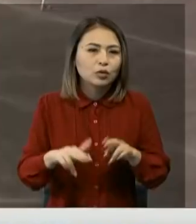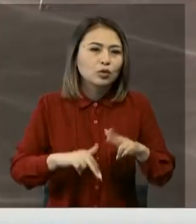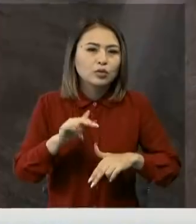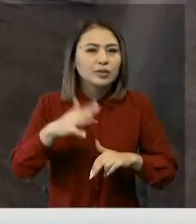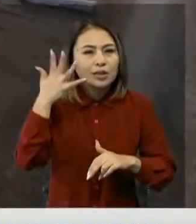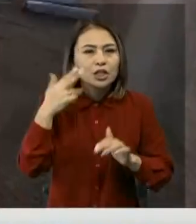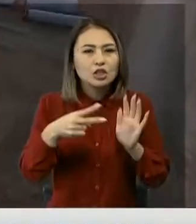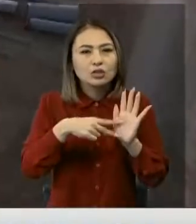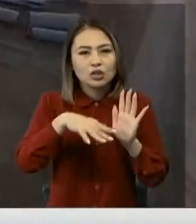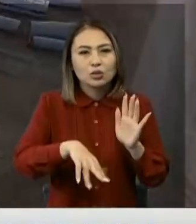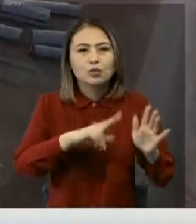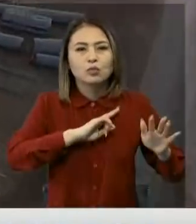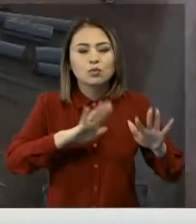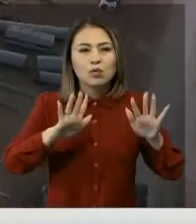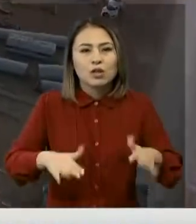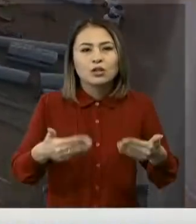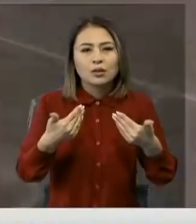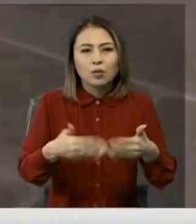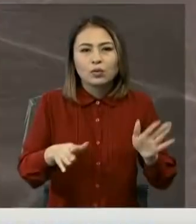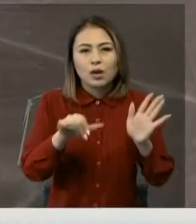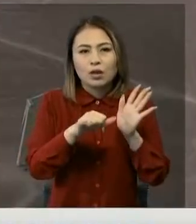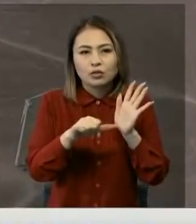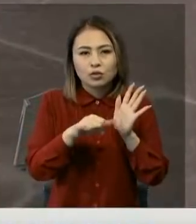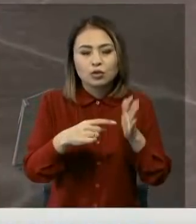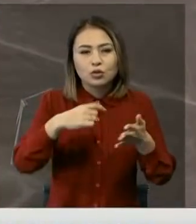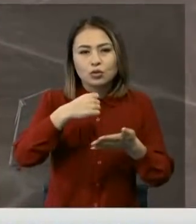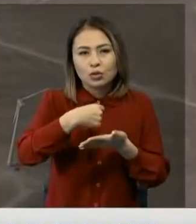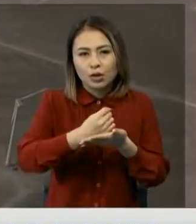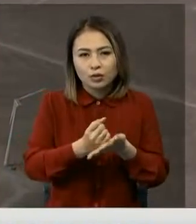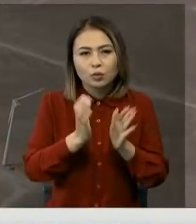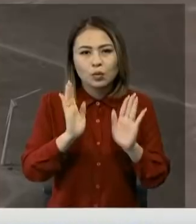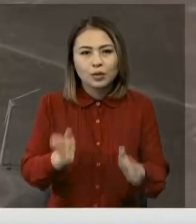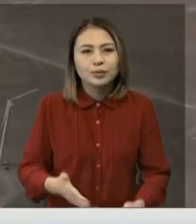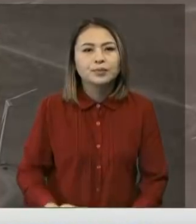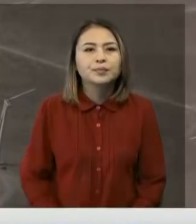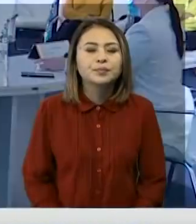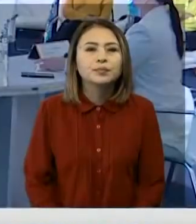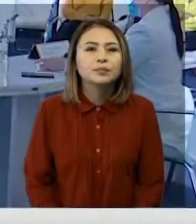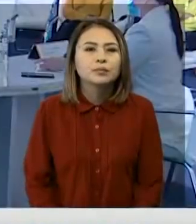болады. Құрылыс кезінде 7000 жұмыс орны ашылады. Оның 600-і тұрақты болады.